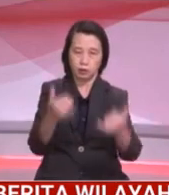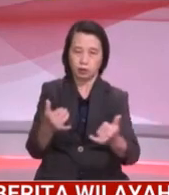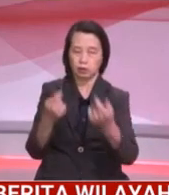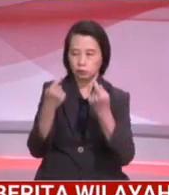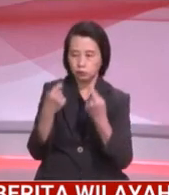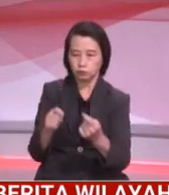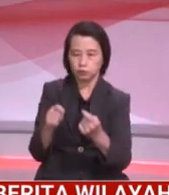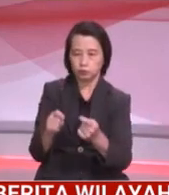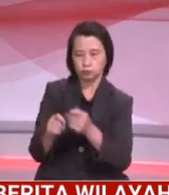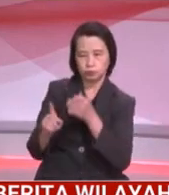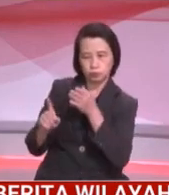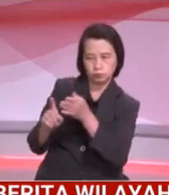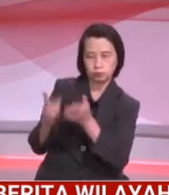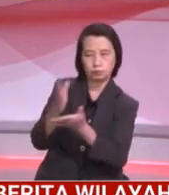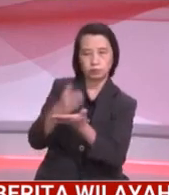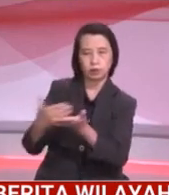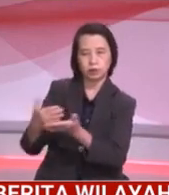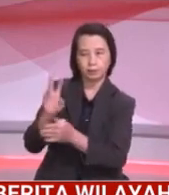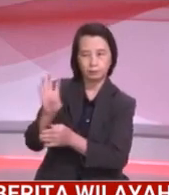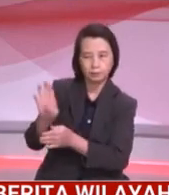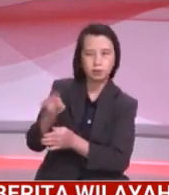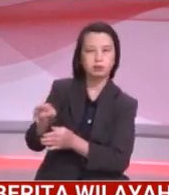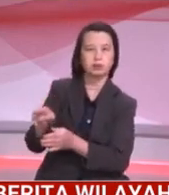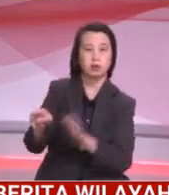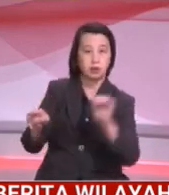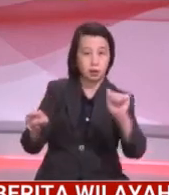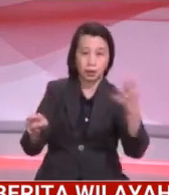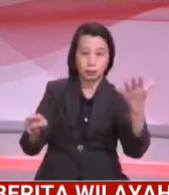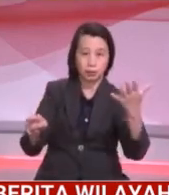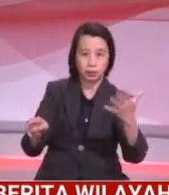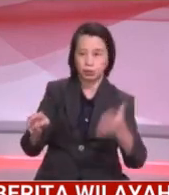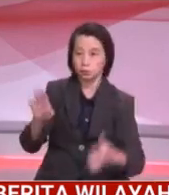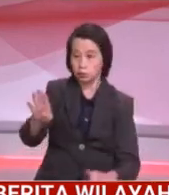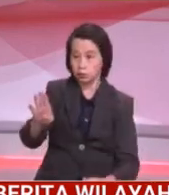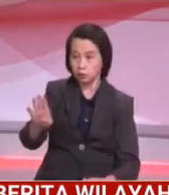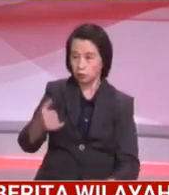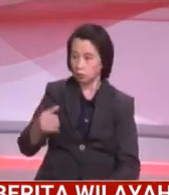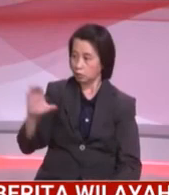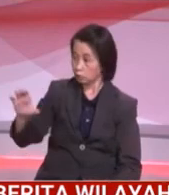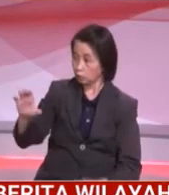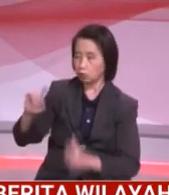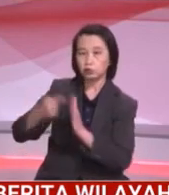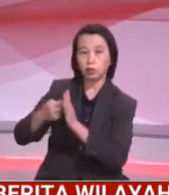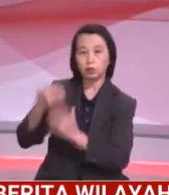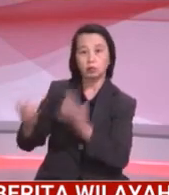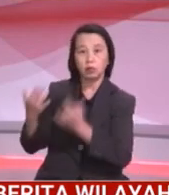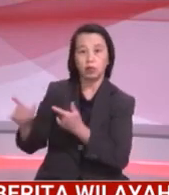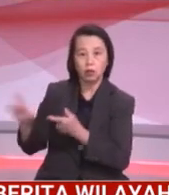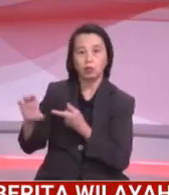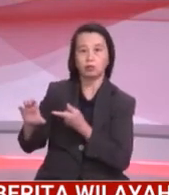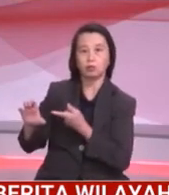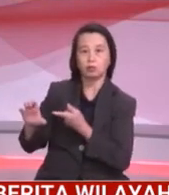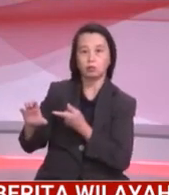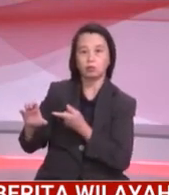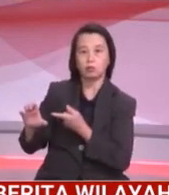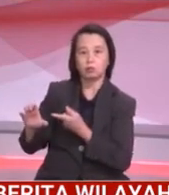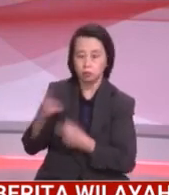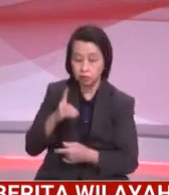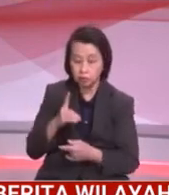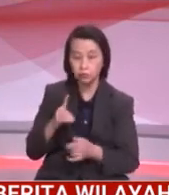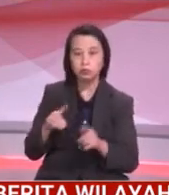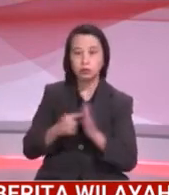cuba attack di sektor B. Sektor C sekarang ini pun dah mula terbakar. Begitu dengan